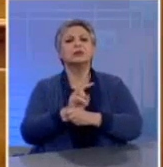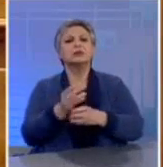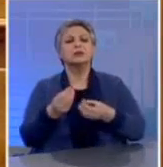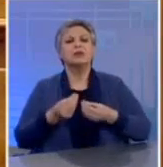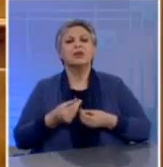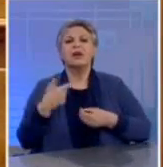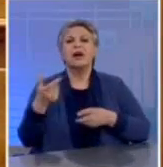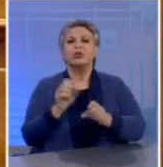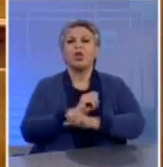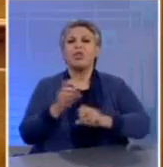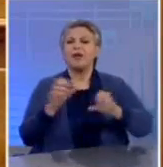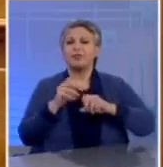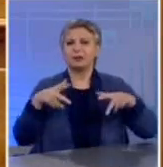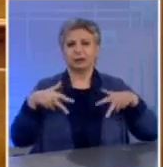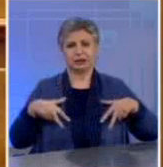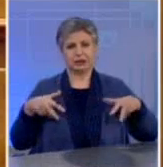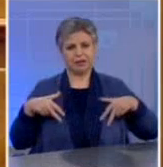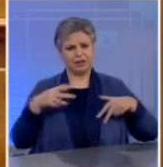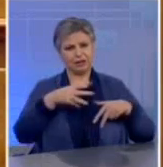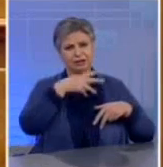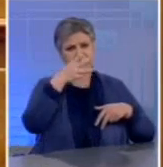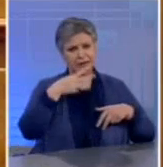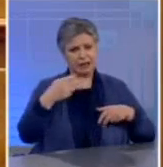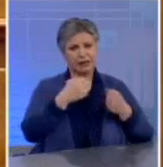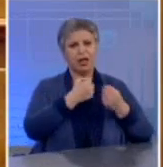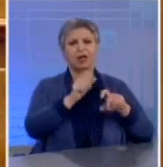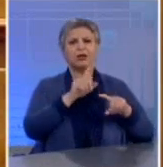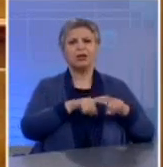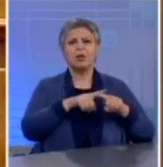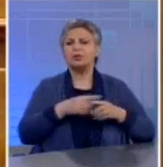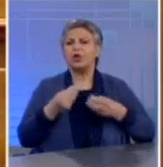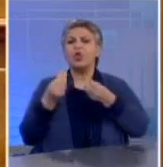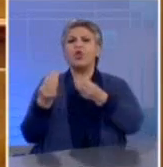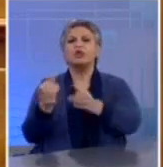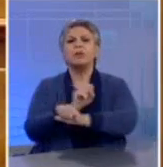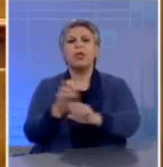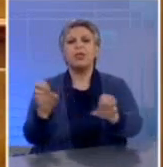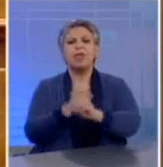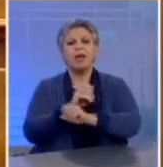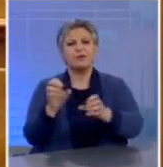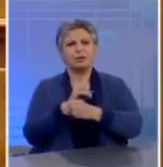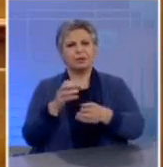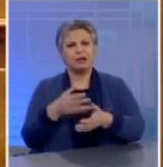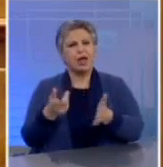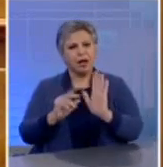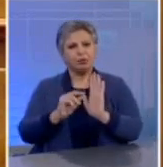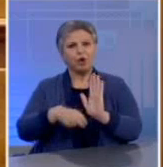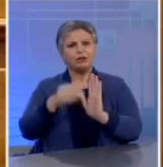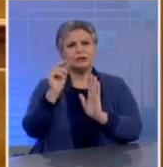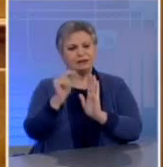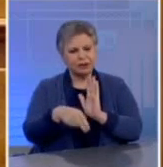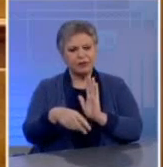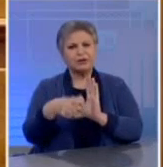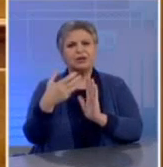διαφήμιση, λέει, η κυβέρνηση του ΣΥΡΙΖΑ και τον ανεξάρτητο Ελλήνων στο Μαυρίκο. Έχω τη σύμβαση.